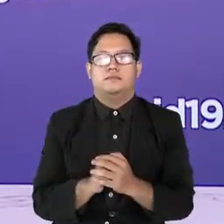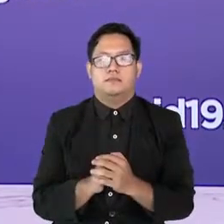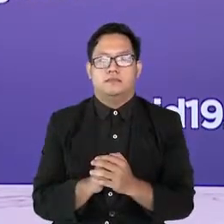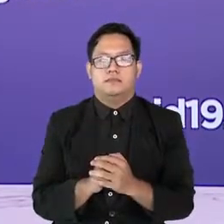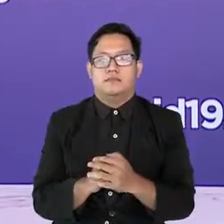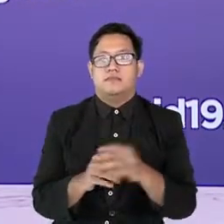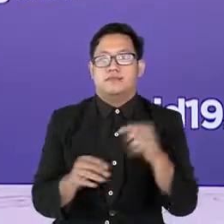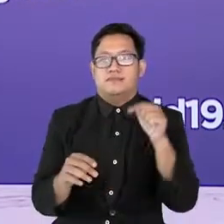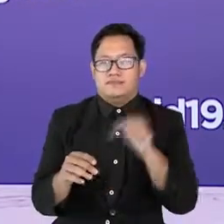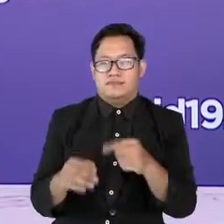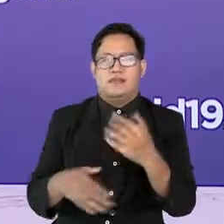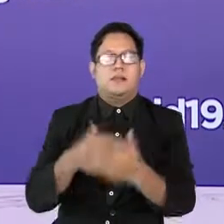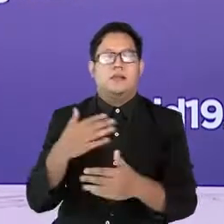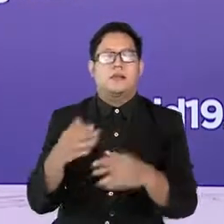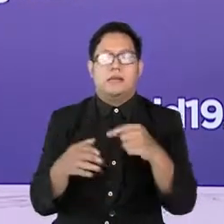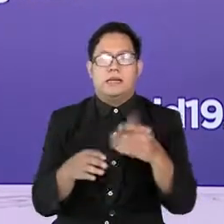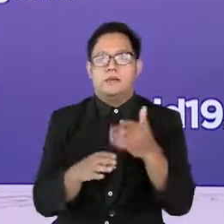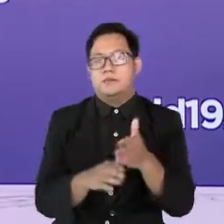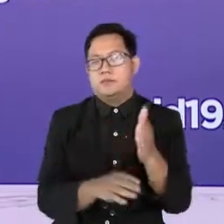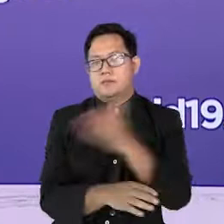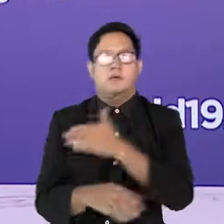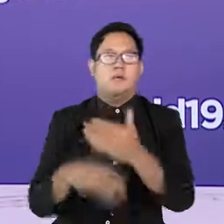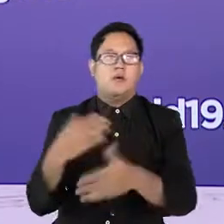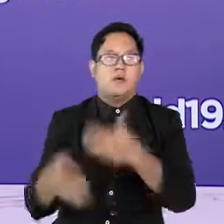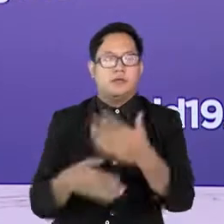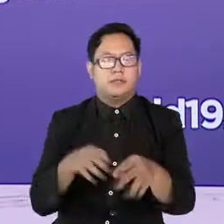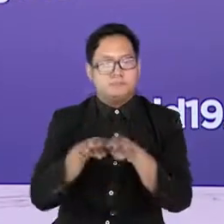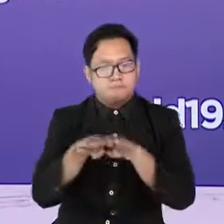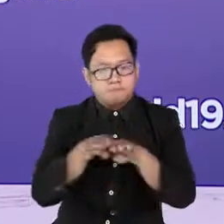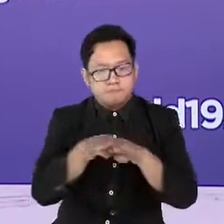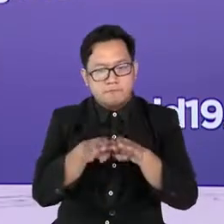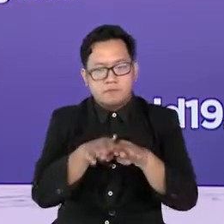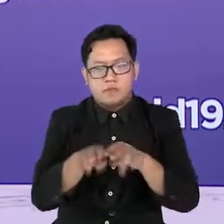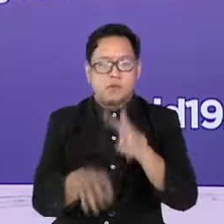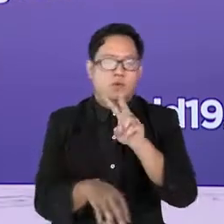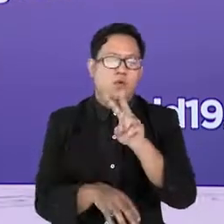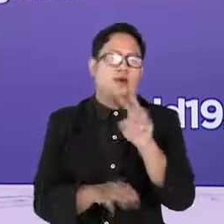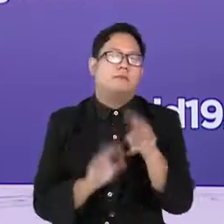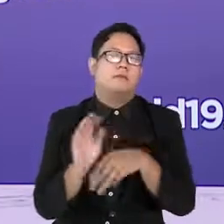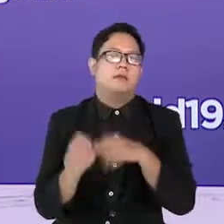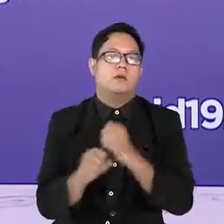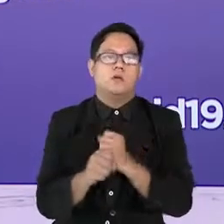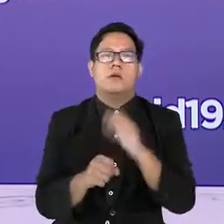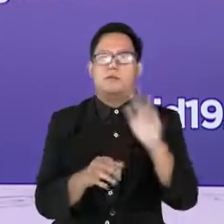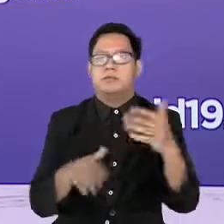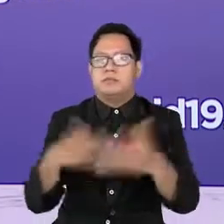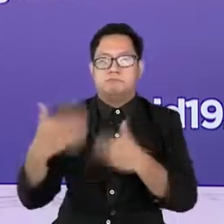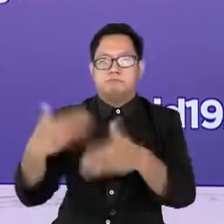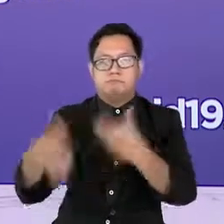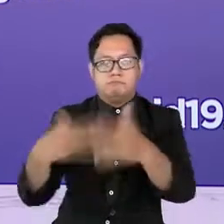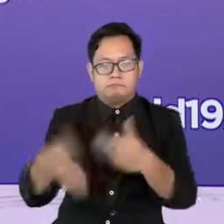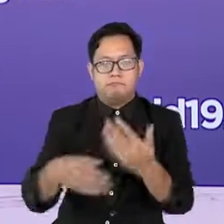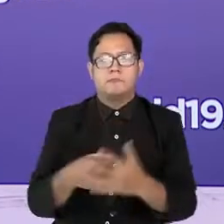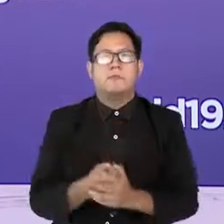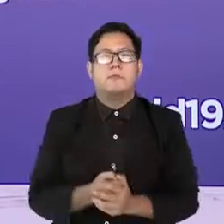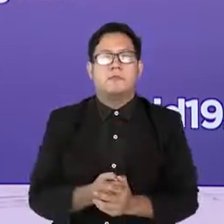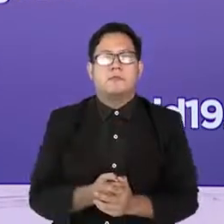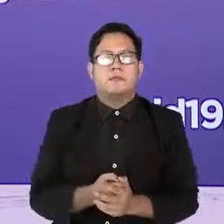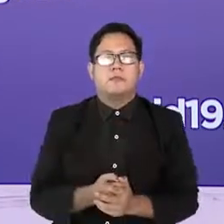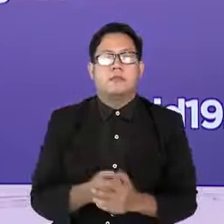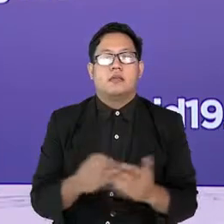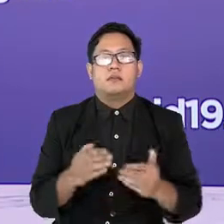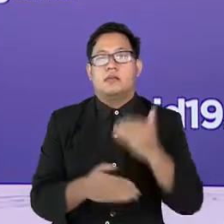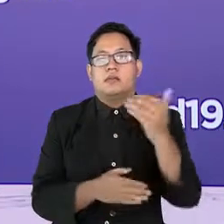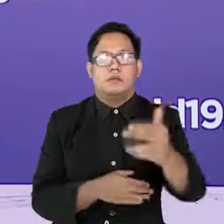sinkronisasi dilakukan selama dua Minggu dan akan terus berlangsung selanjutnya pemerintah juga akan